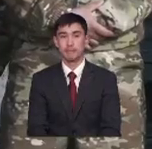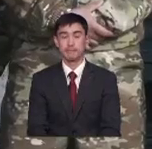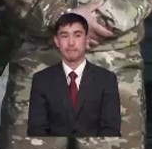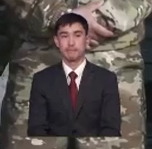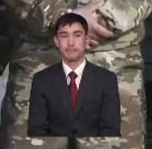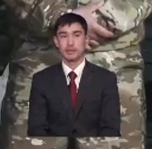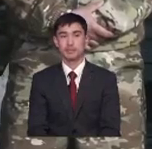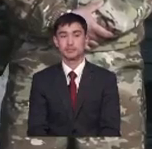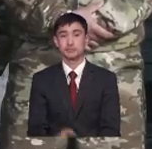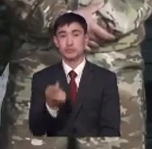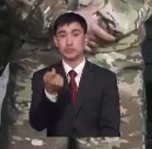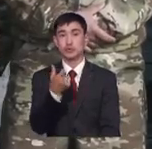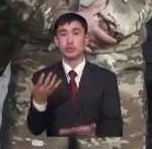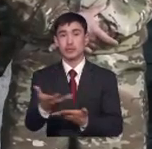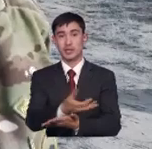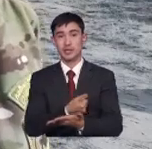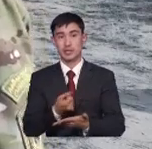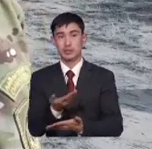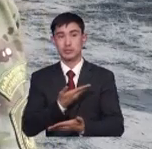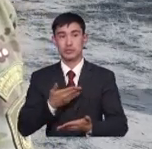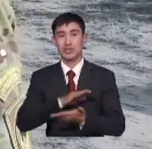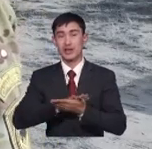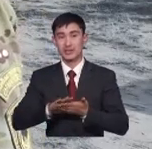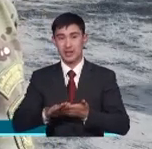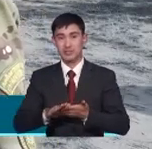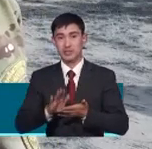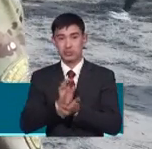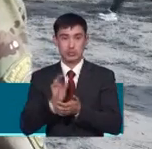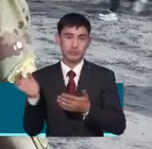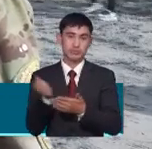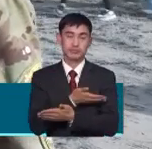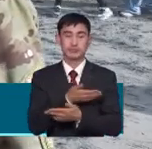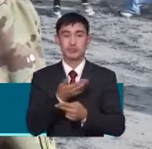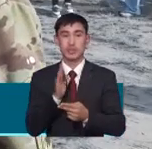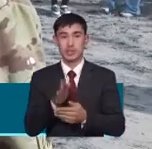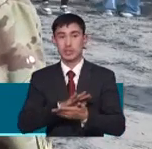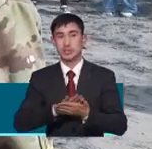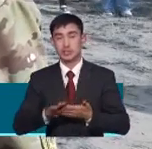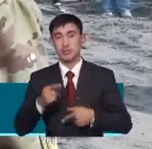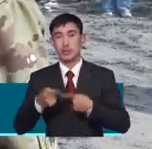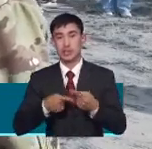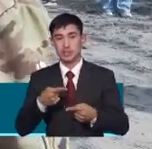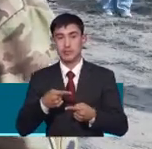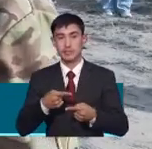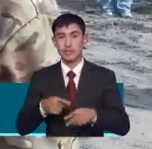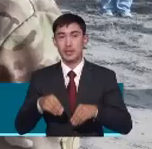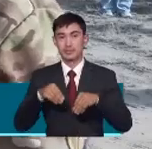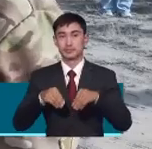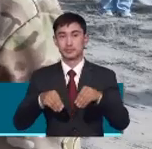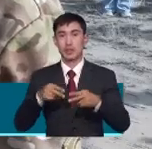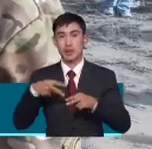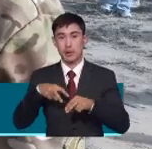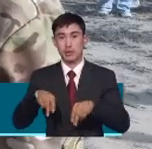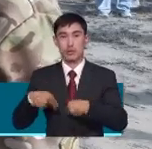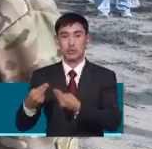тұқым терілгеннен кейін біз оны тазалаймыз. Ішіндегі қоқыстан бәрінен тазартып, арылтып, содан кейін барып